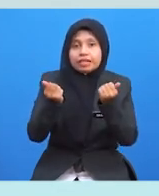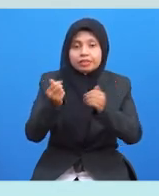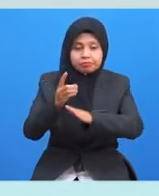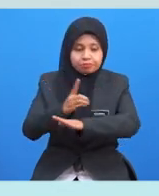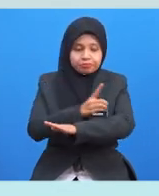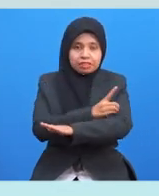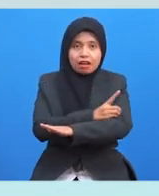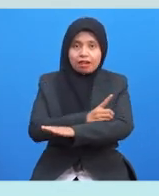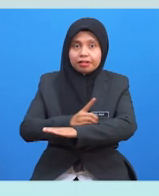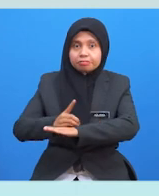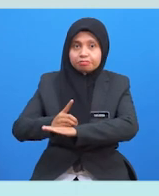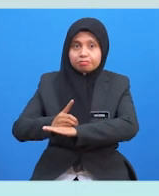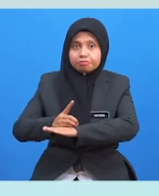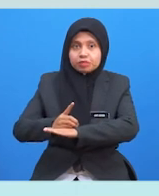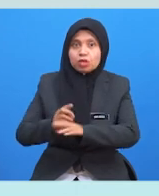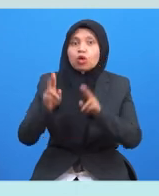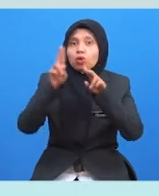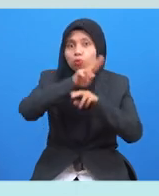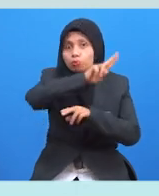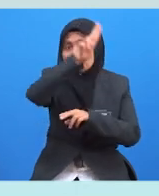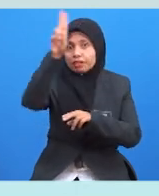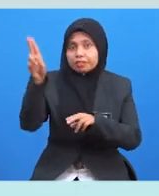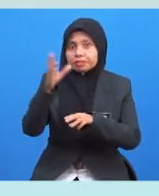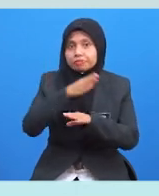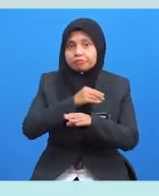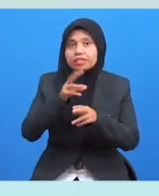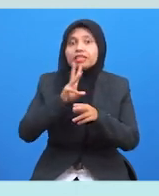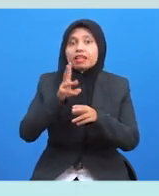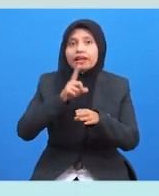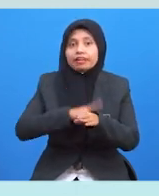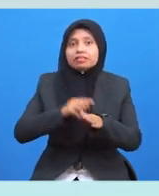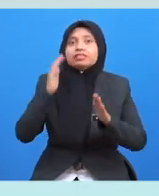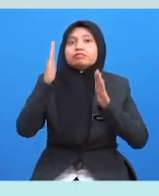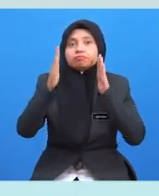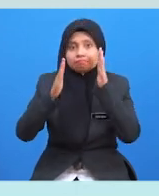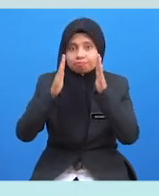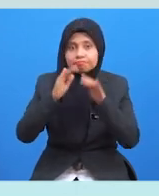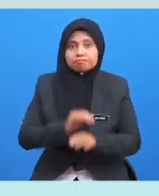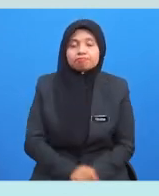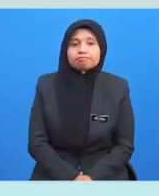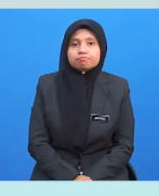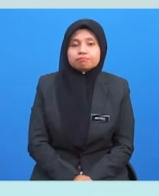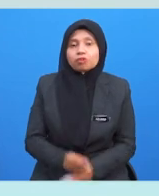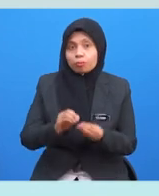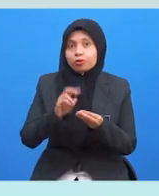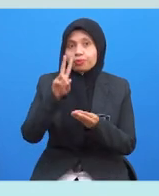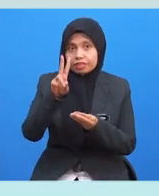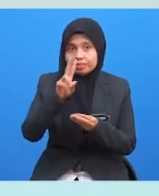pengangkutan darat, udara dan air di Malaysia.